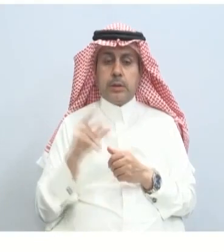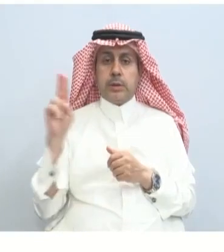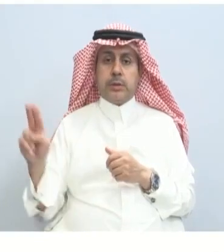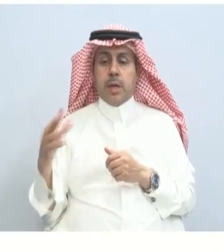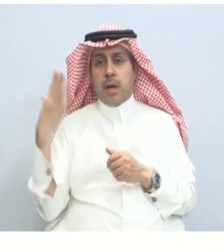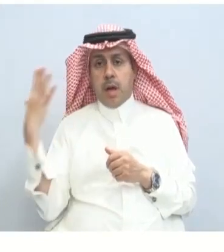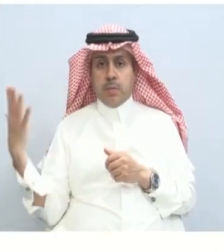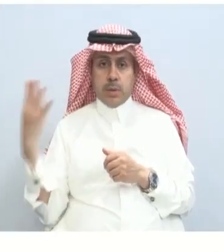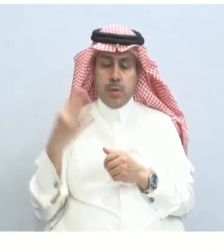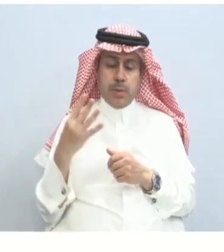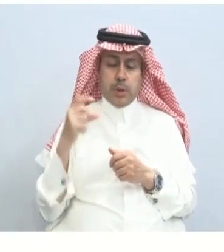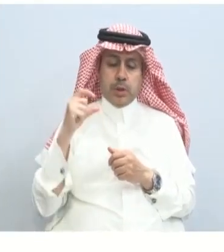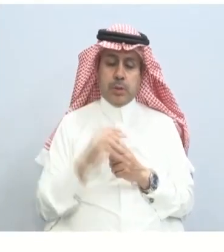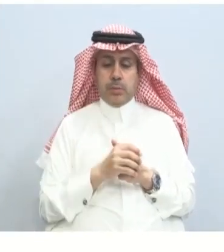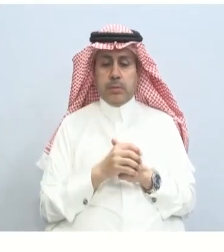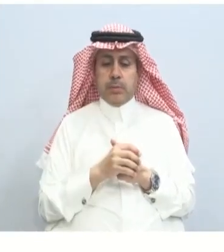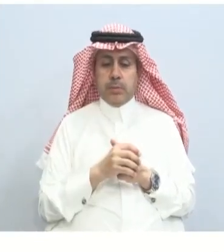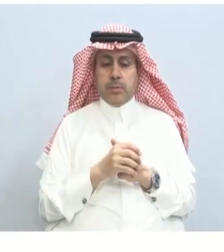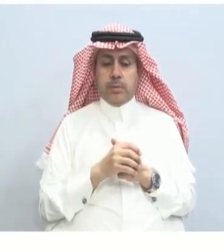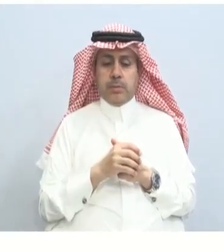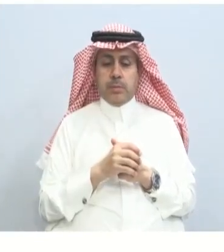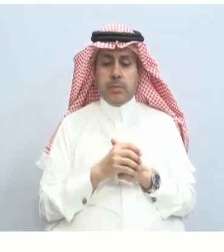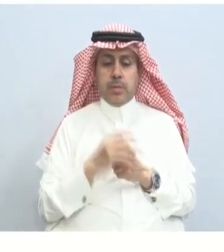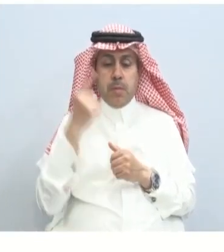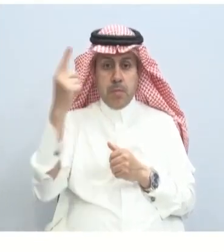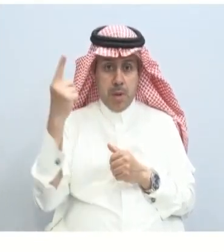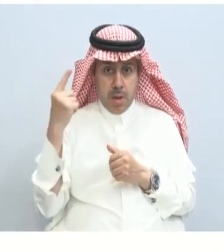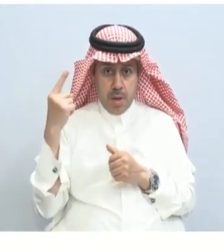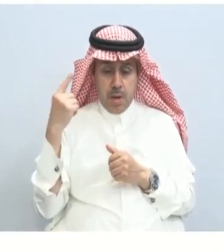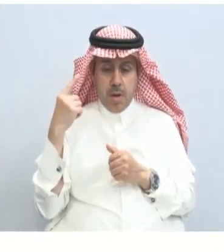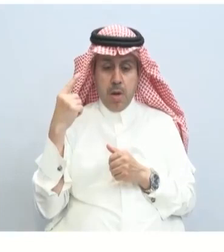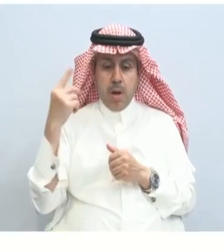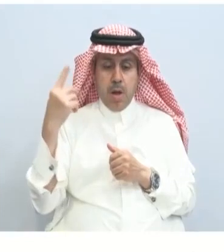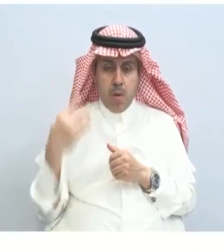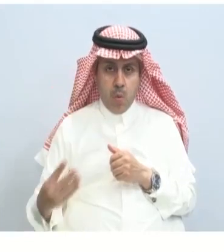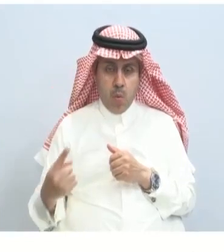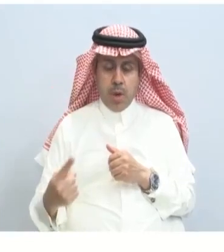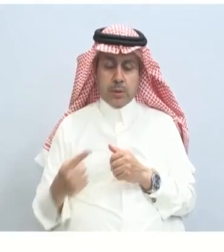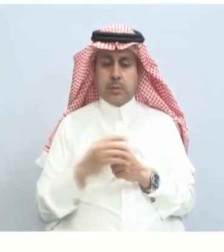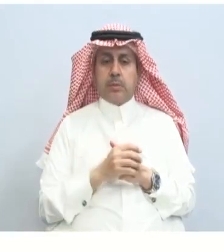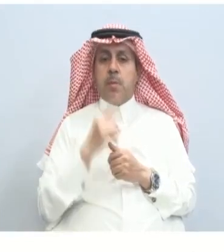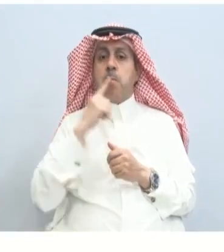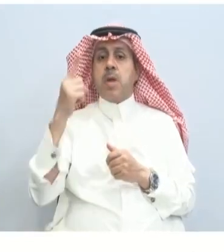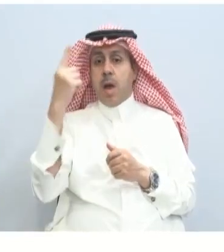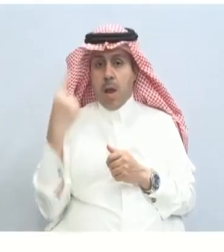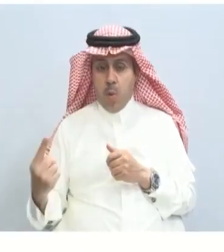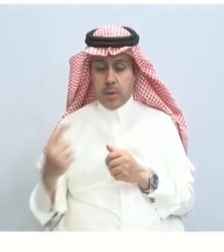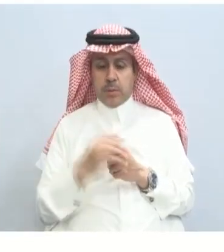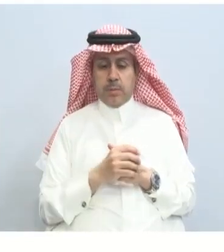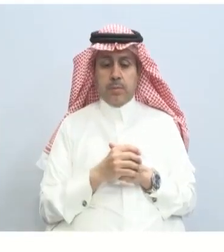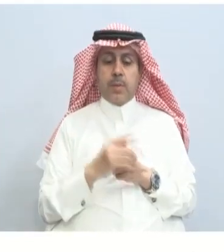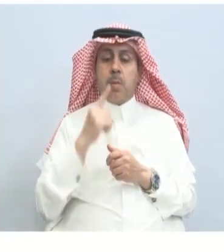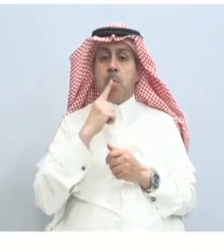45 درجه وبالتالي راح يصير هذا 100 على 1 اللي هو الناتج يصير كم يصير 100 متر